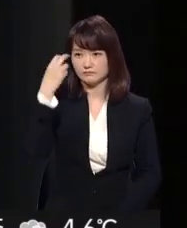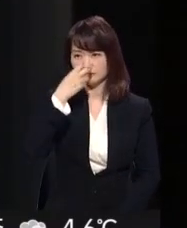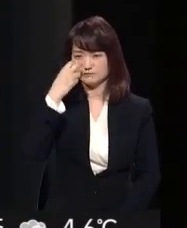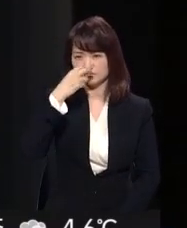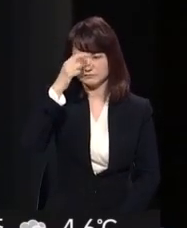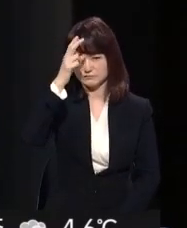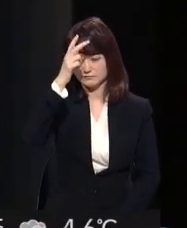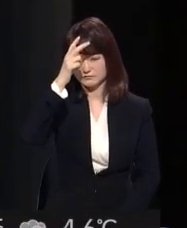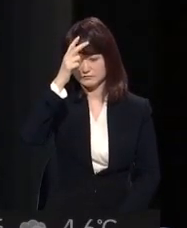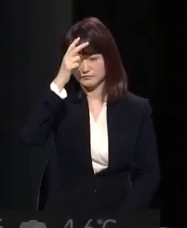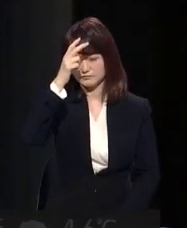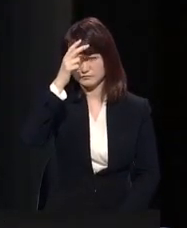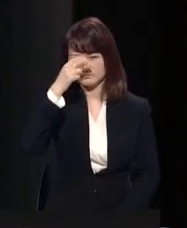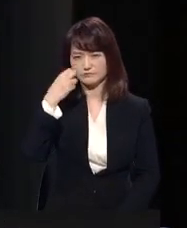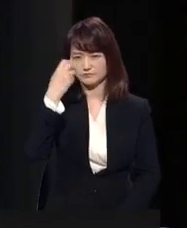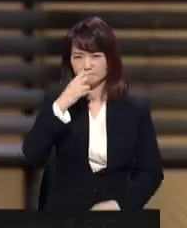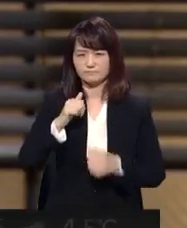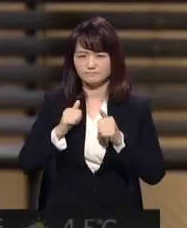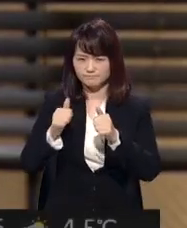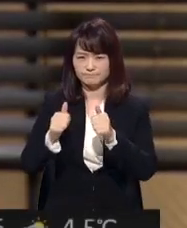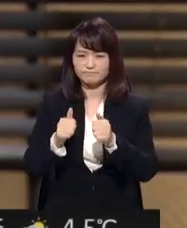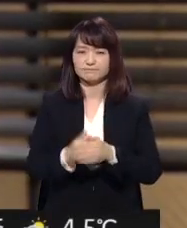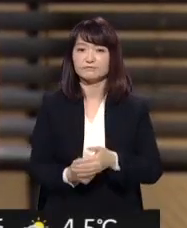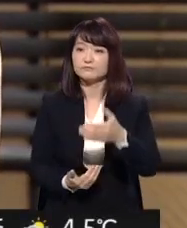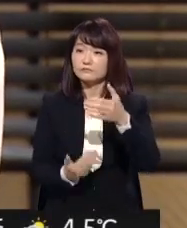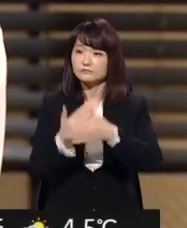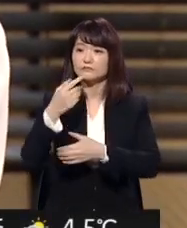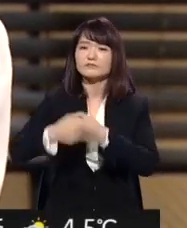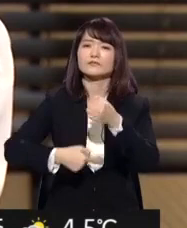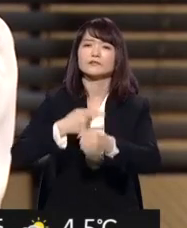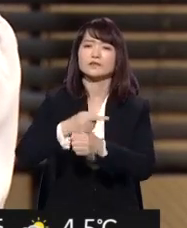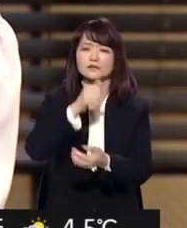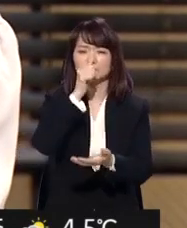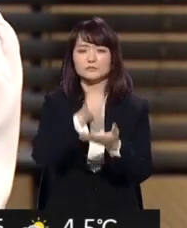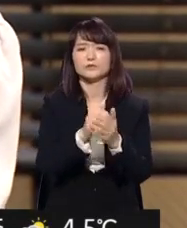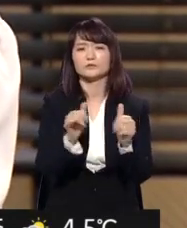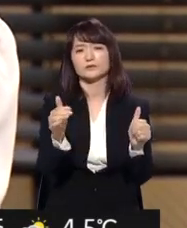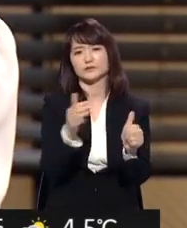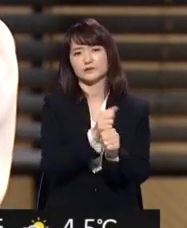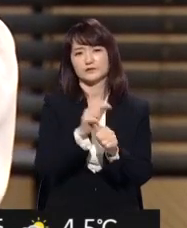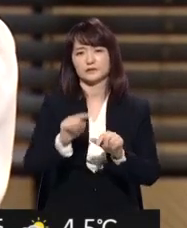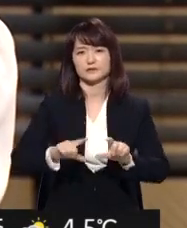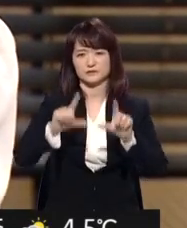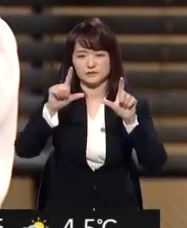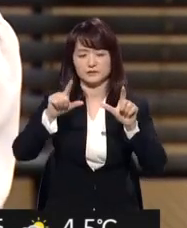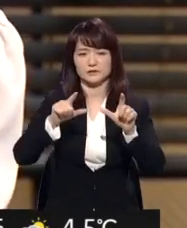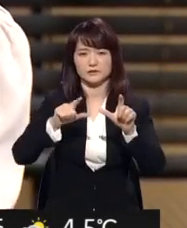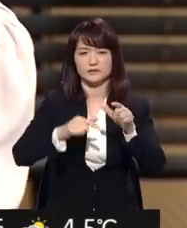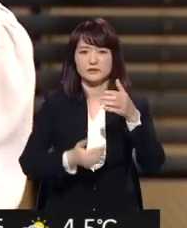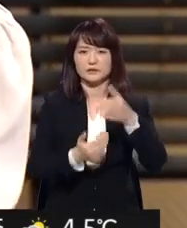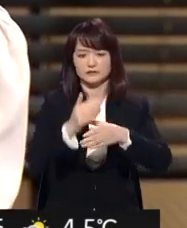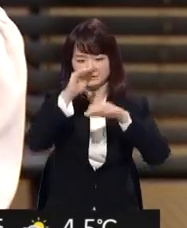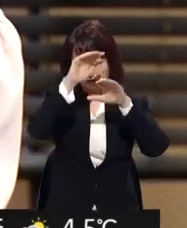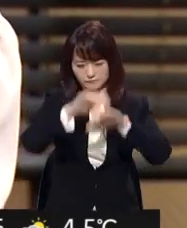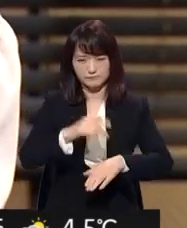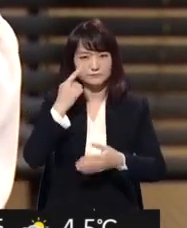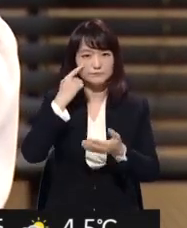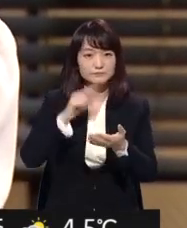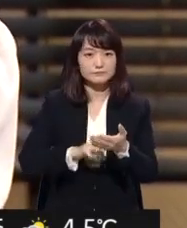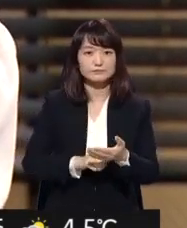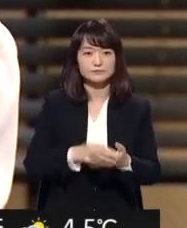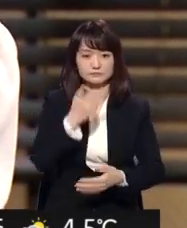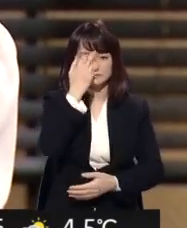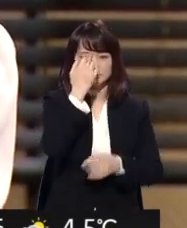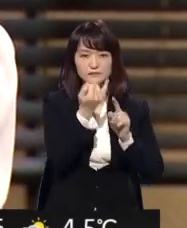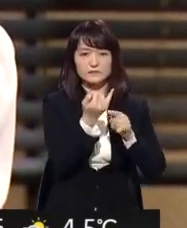경찰들 정말 열심히 수사를 했네요 맞습니다 사고난지 1년 만에야 범인이 잡혔고 그날의 정말도 드러나게 된 겁니다 이런 최씨의 증언이